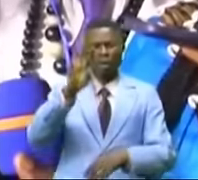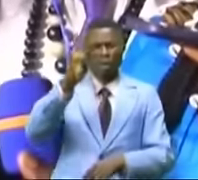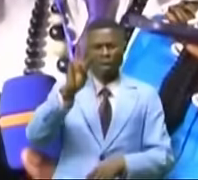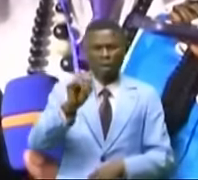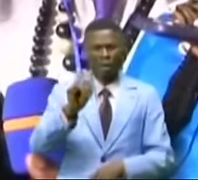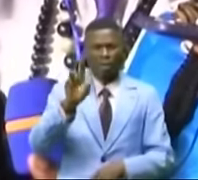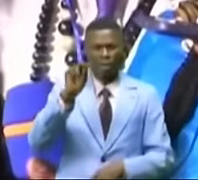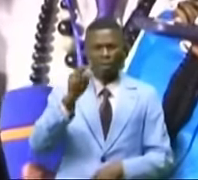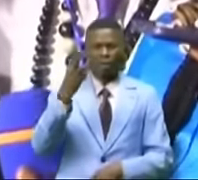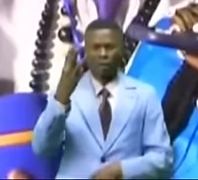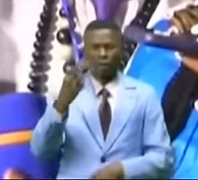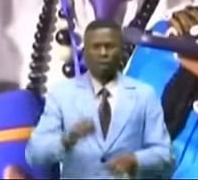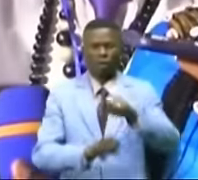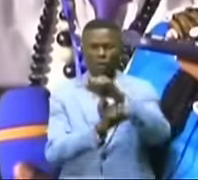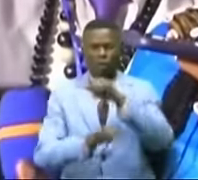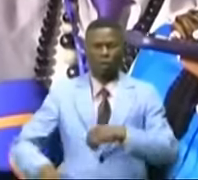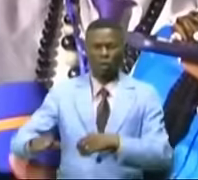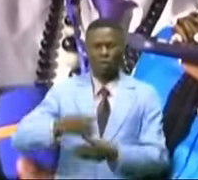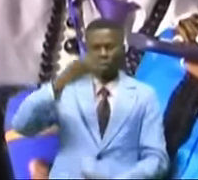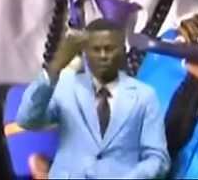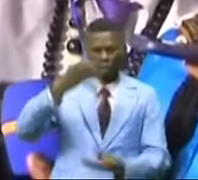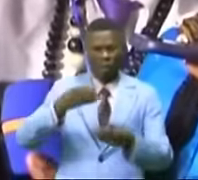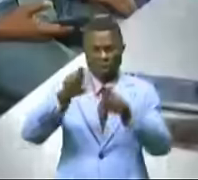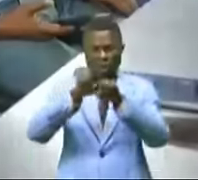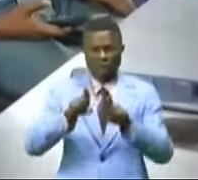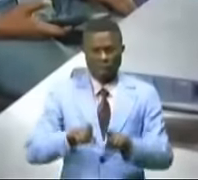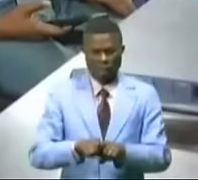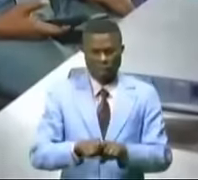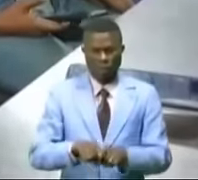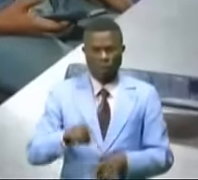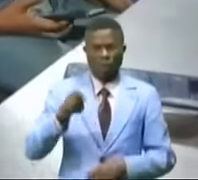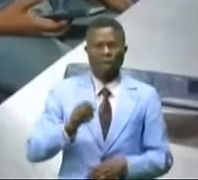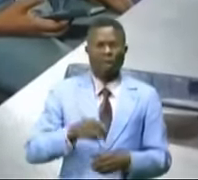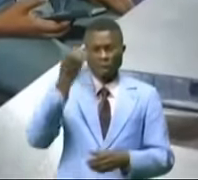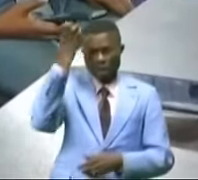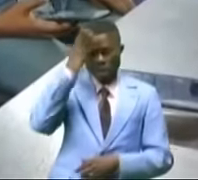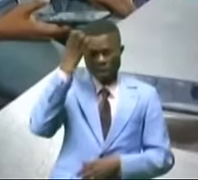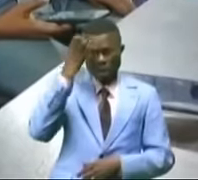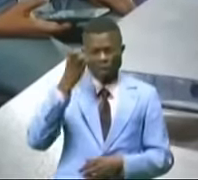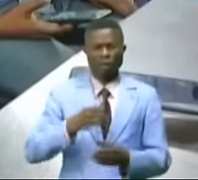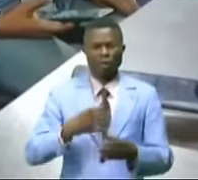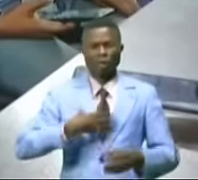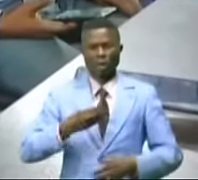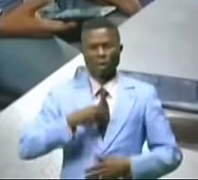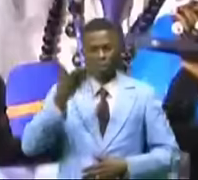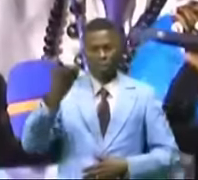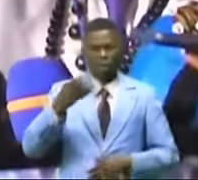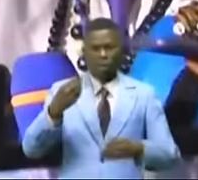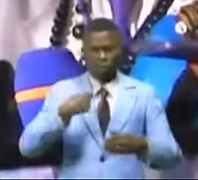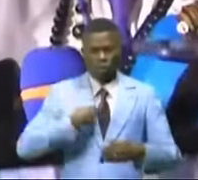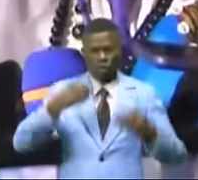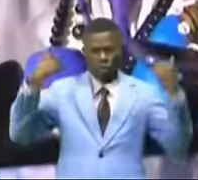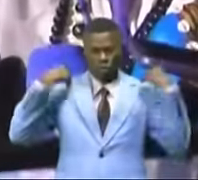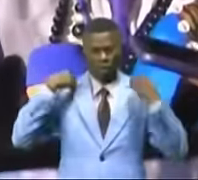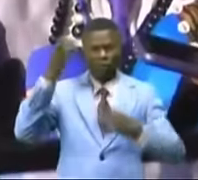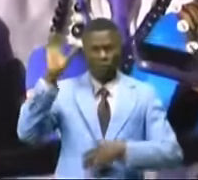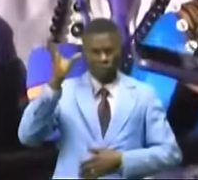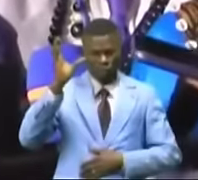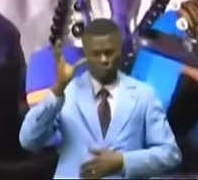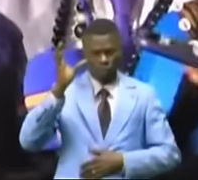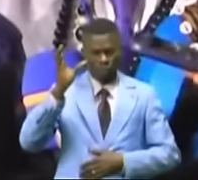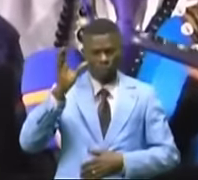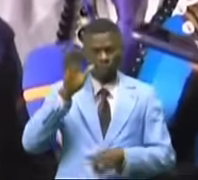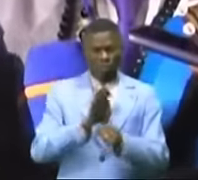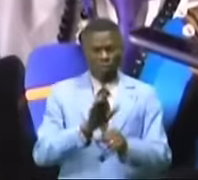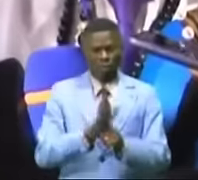M23 soutenus par les Rwandais et les Occidentaux. En tant que coutumiers, il y a